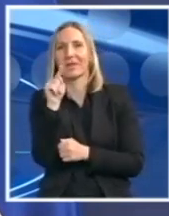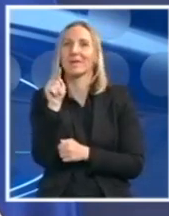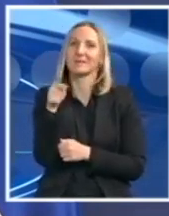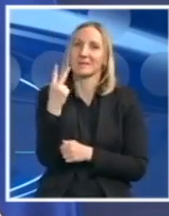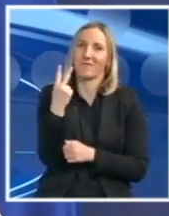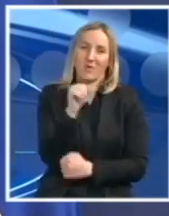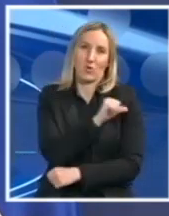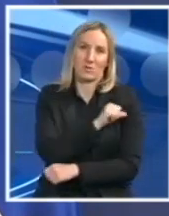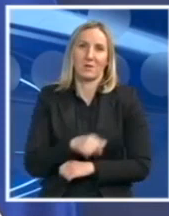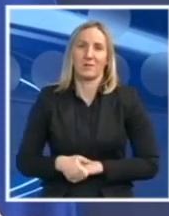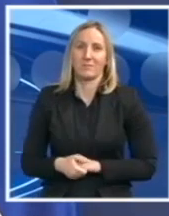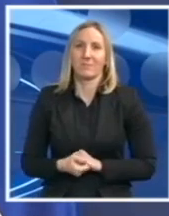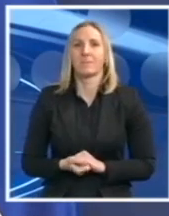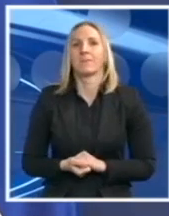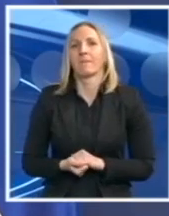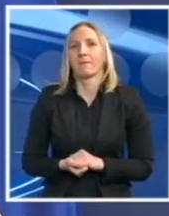64,2 godine.